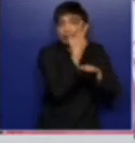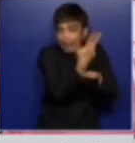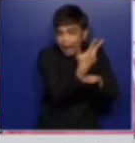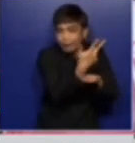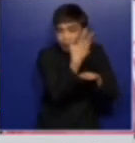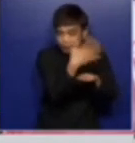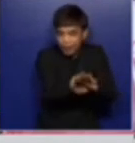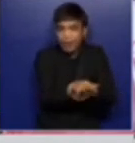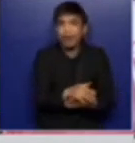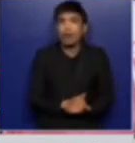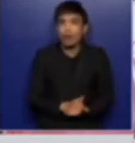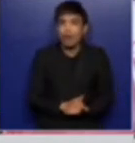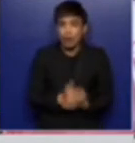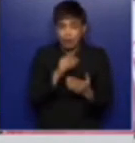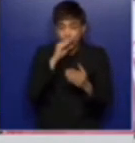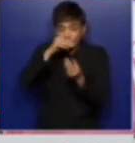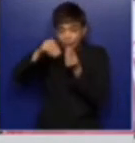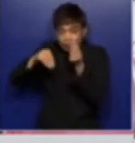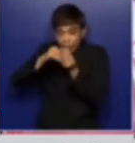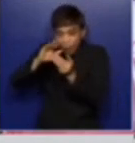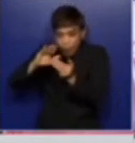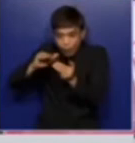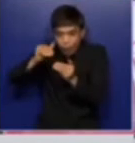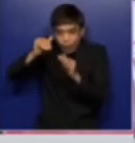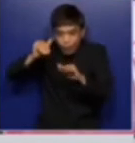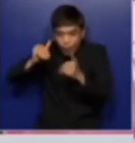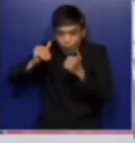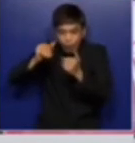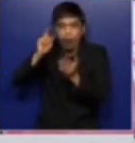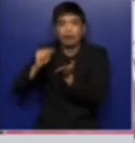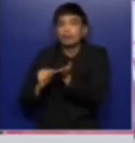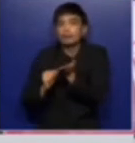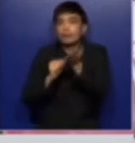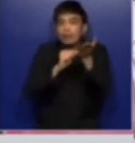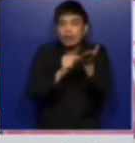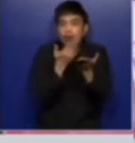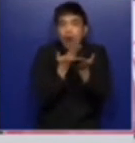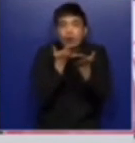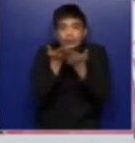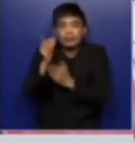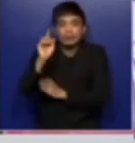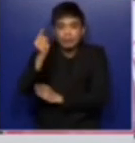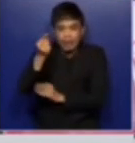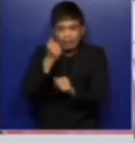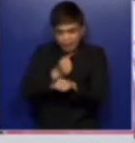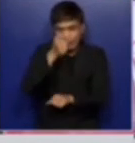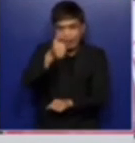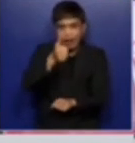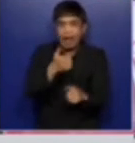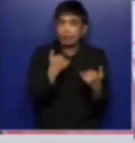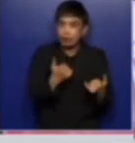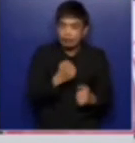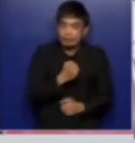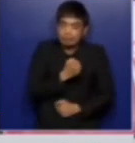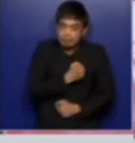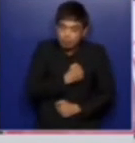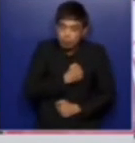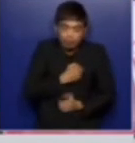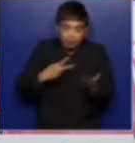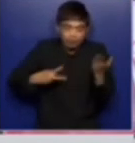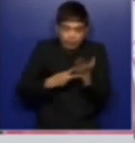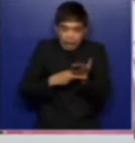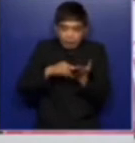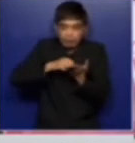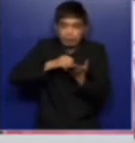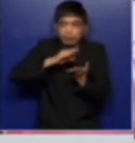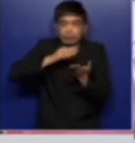ใหม่ช่วงนี้ตัดใจเอางบมาแก้ปัญหาน้ำเพื่อการเกษ